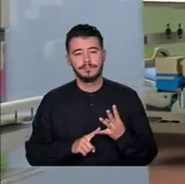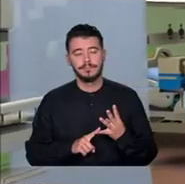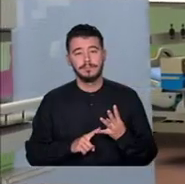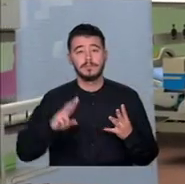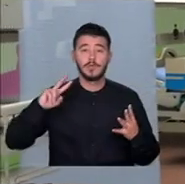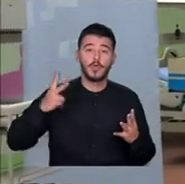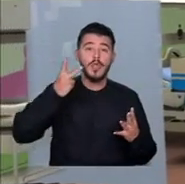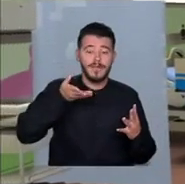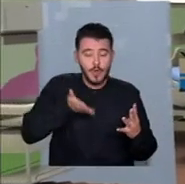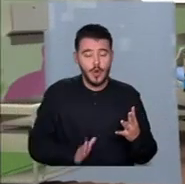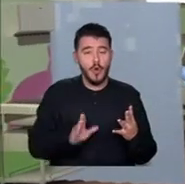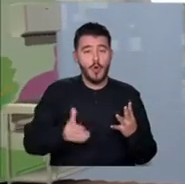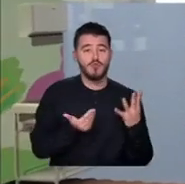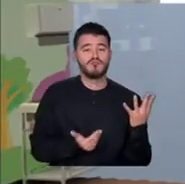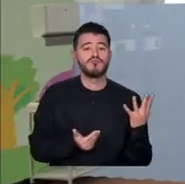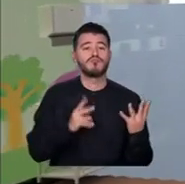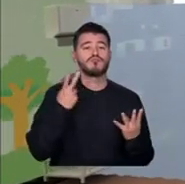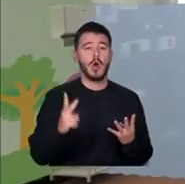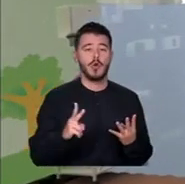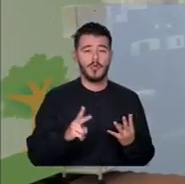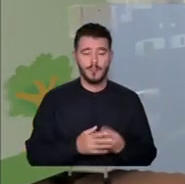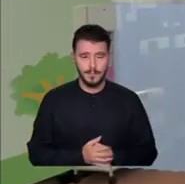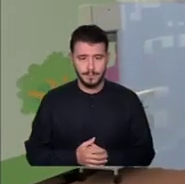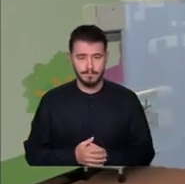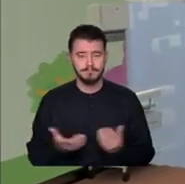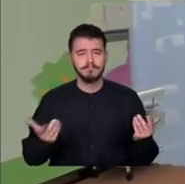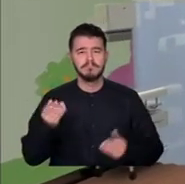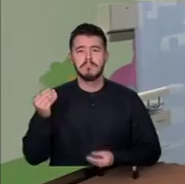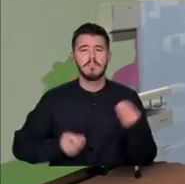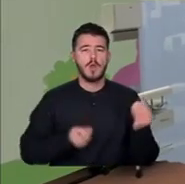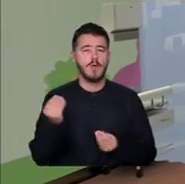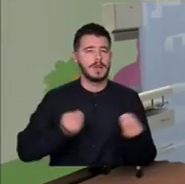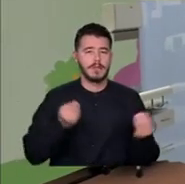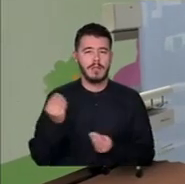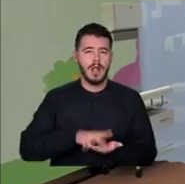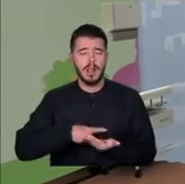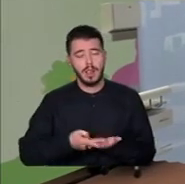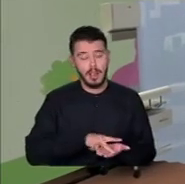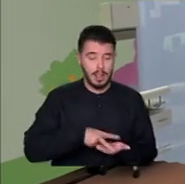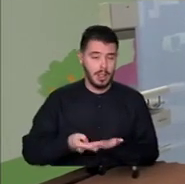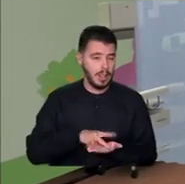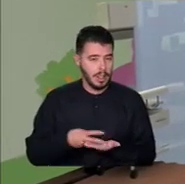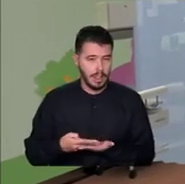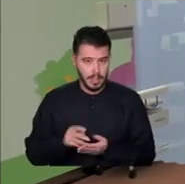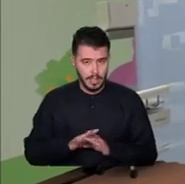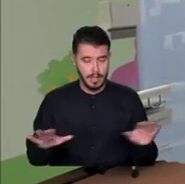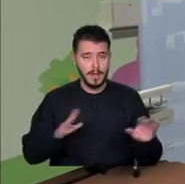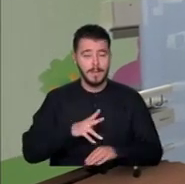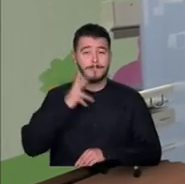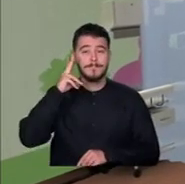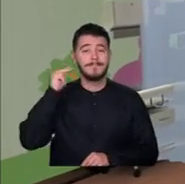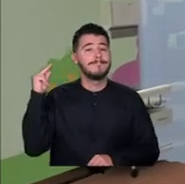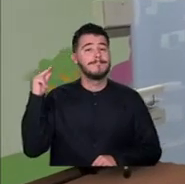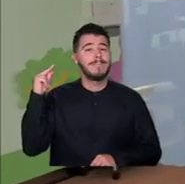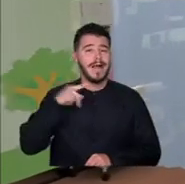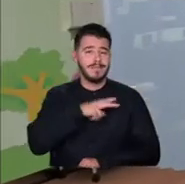παιδί της Ειρήνης. Το παιδί έχει ένα πρόβλημα επιληψίας. Έχει μεταφερθεί στο Καραμανδάνιο και από το Καραμανδάνιο το στέλνουν